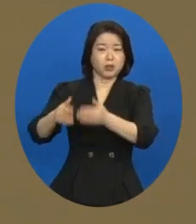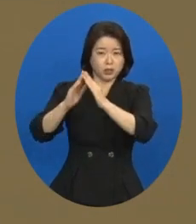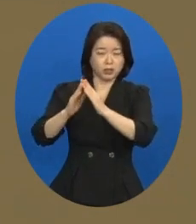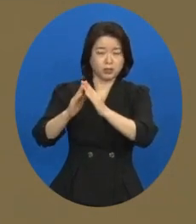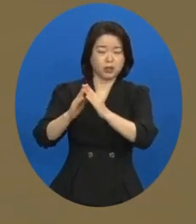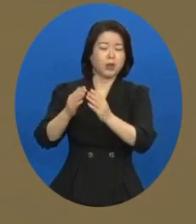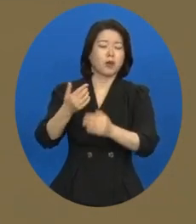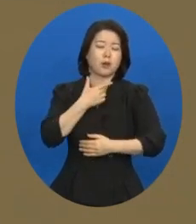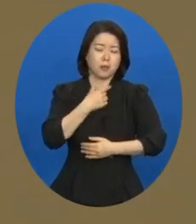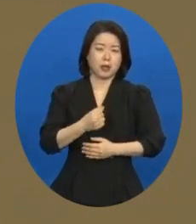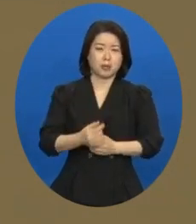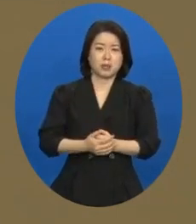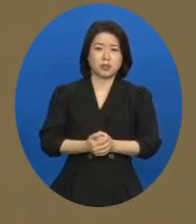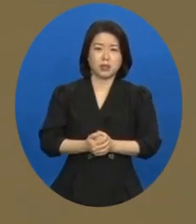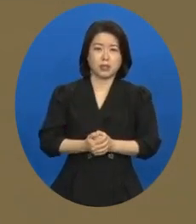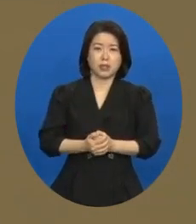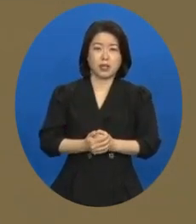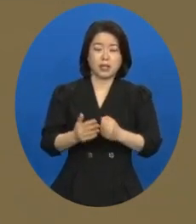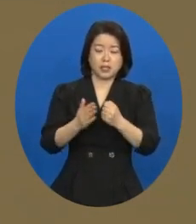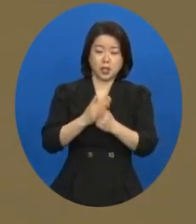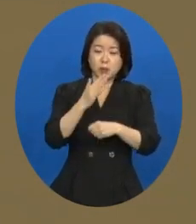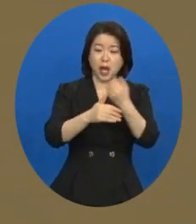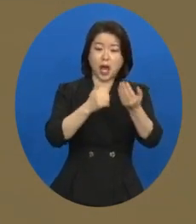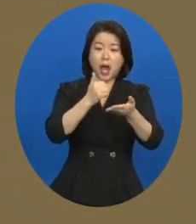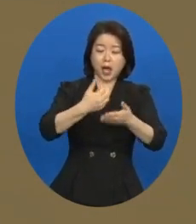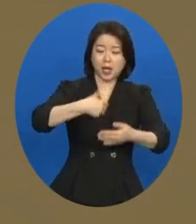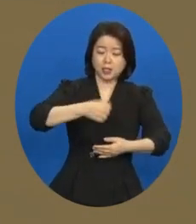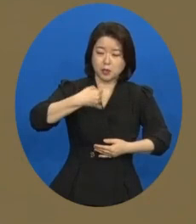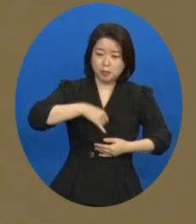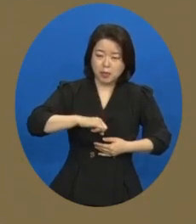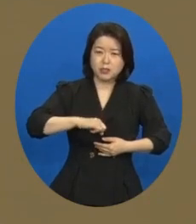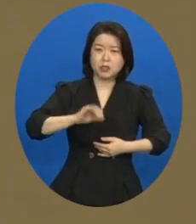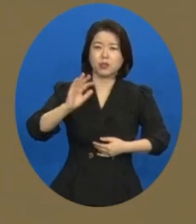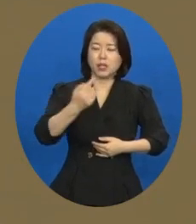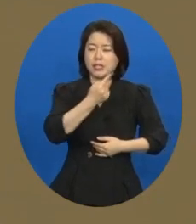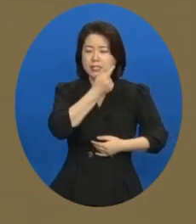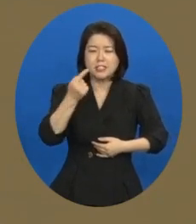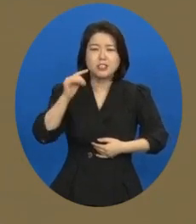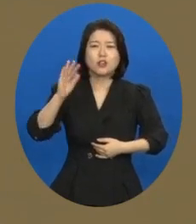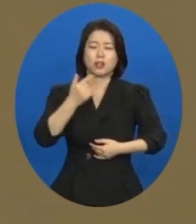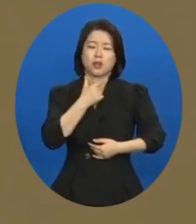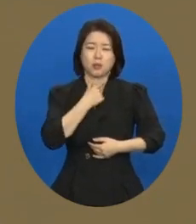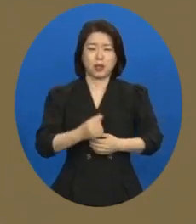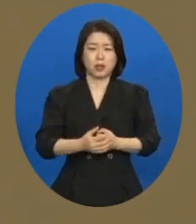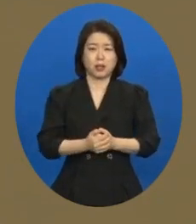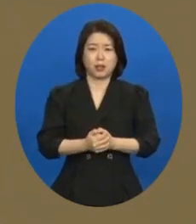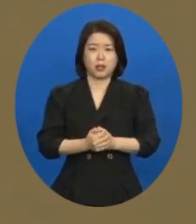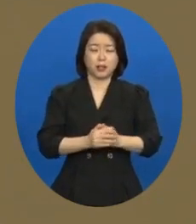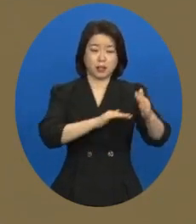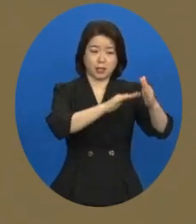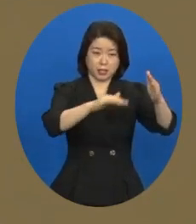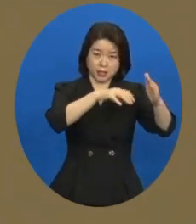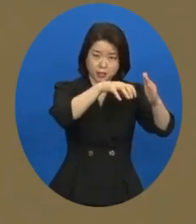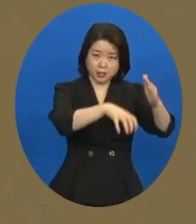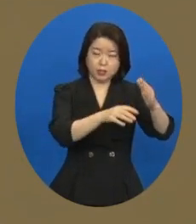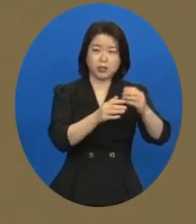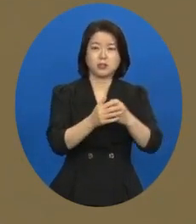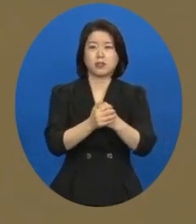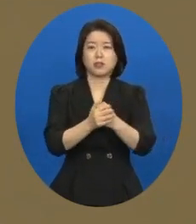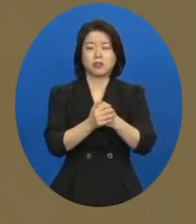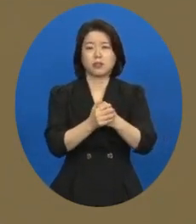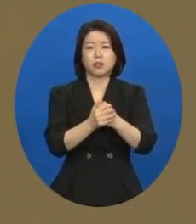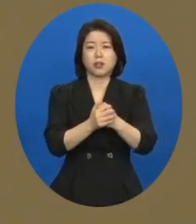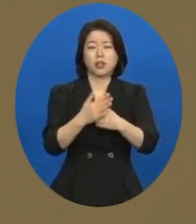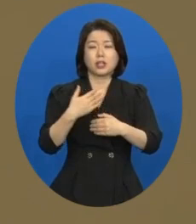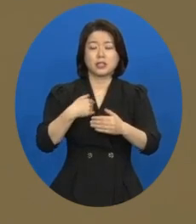원합니다. 그래서 우리가 하나님의 백성인 증거가 되기를 원합니다. 가정에서